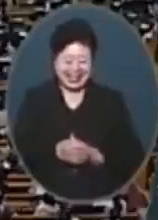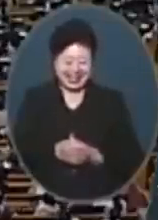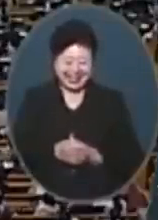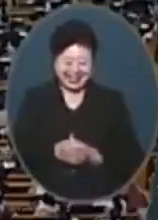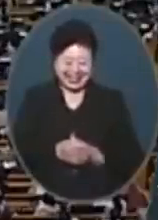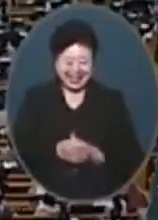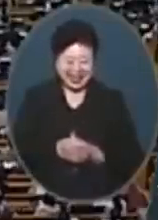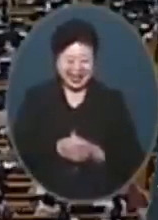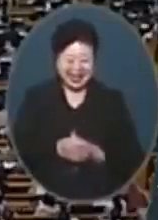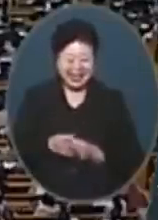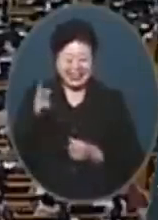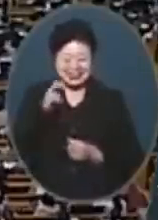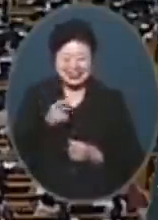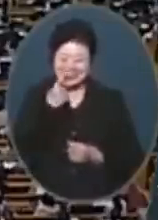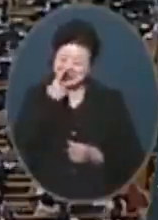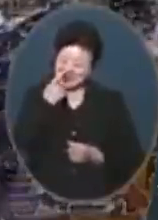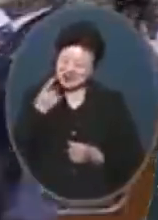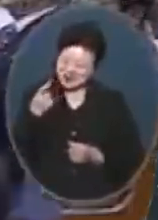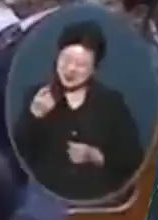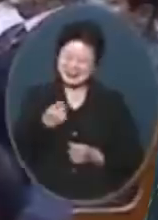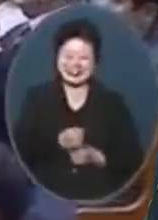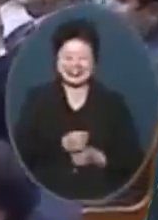취해가지고